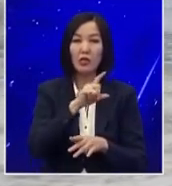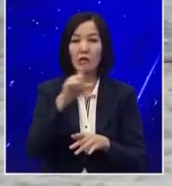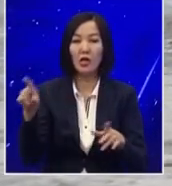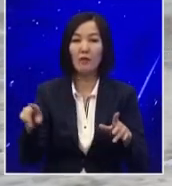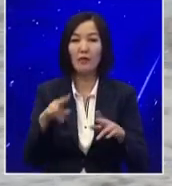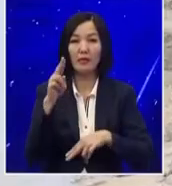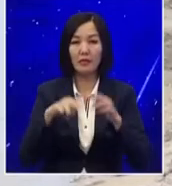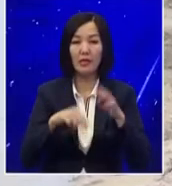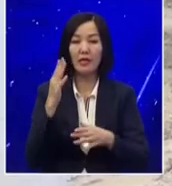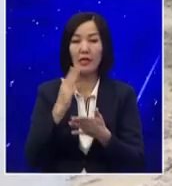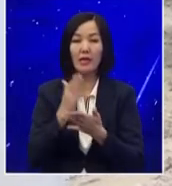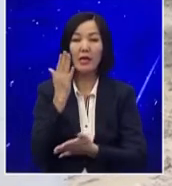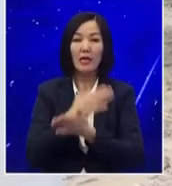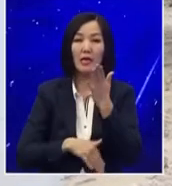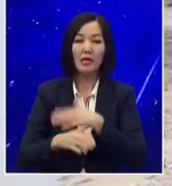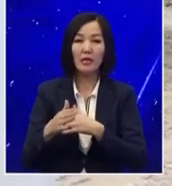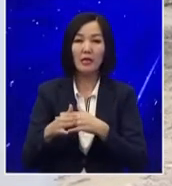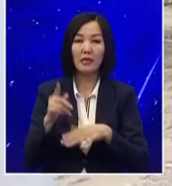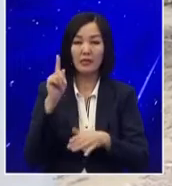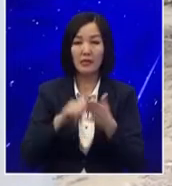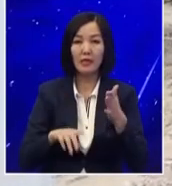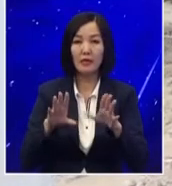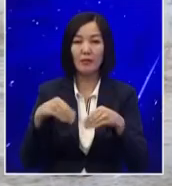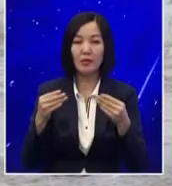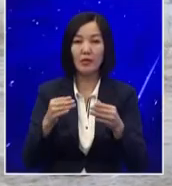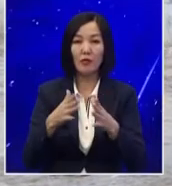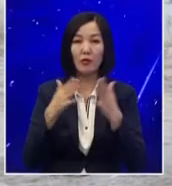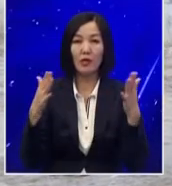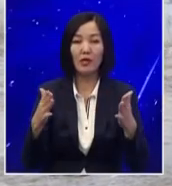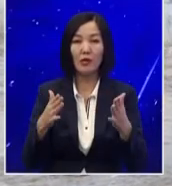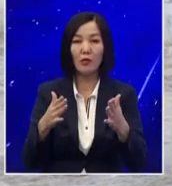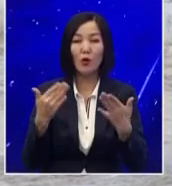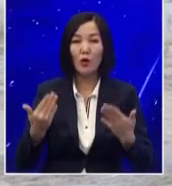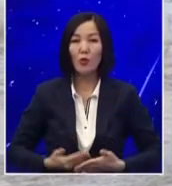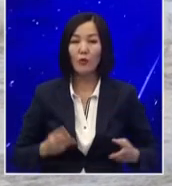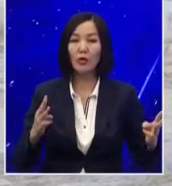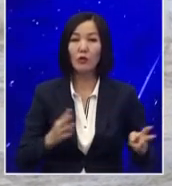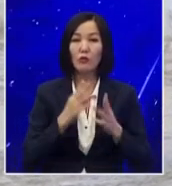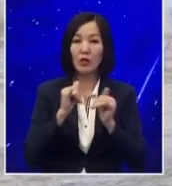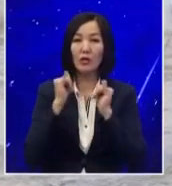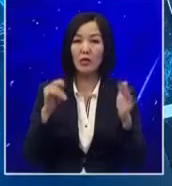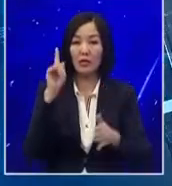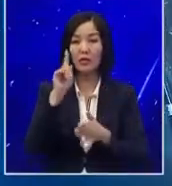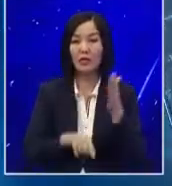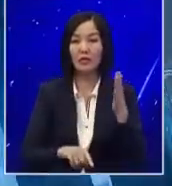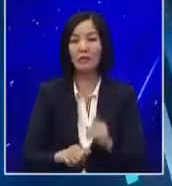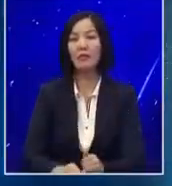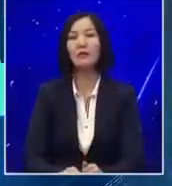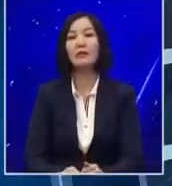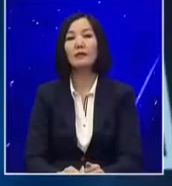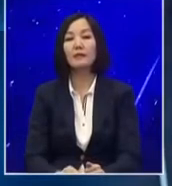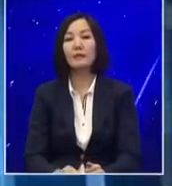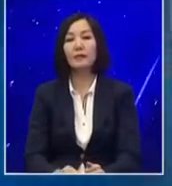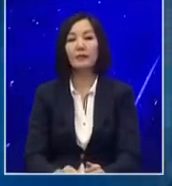көтермек. Мүмкіндігі шектеулі жандарға үміт сыйлаған нысанды кеңейту, олардың өмірге деген құштарлығын арттырады деген сенімде. Мадина Берқызы,